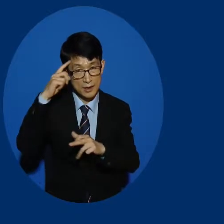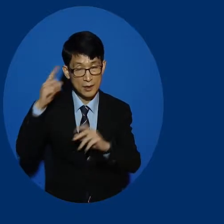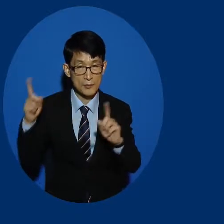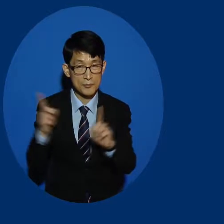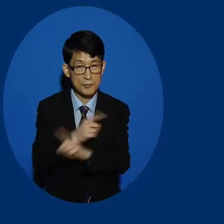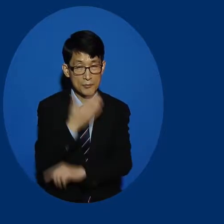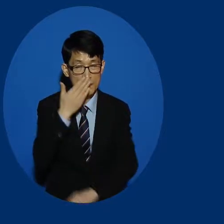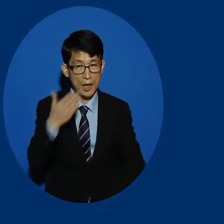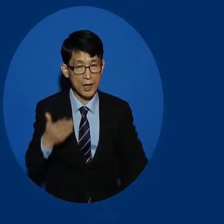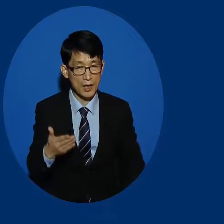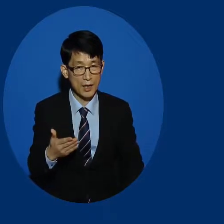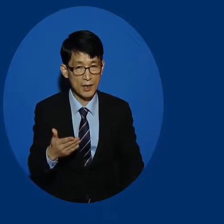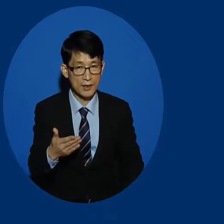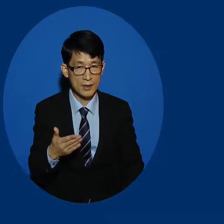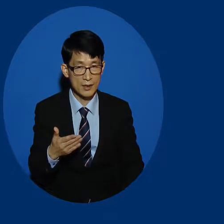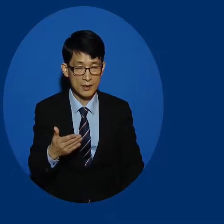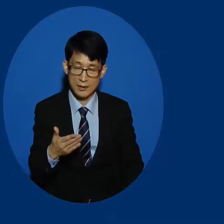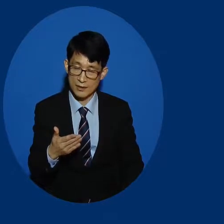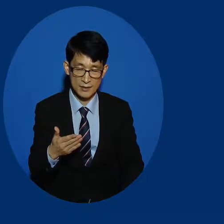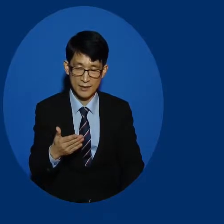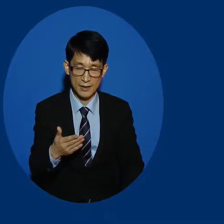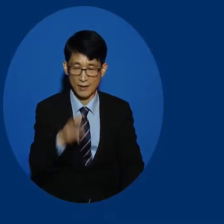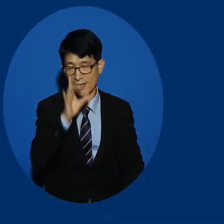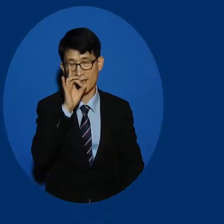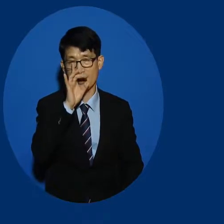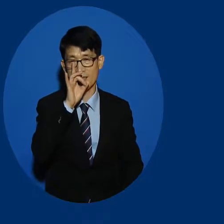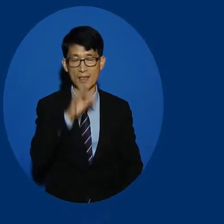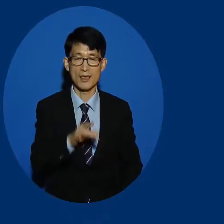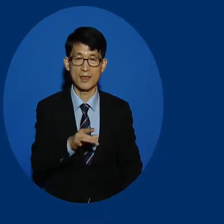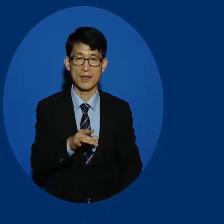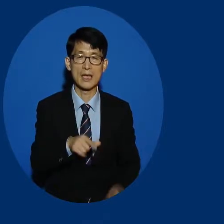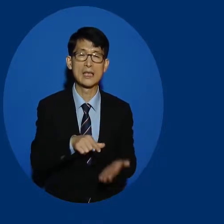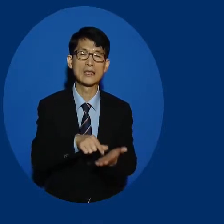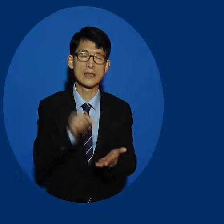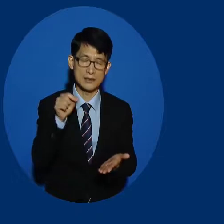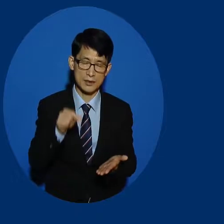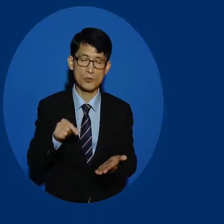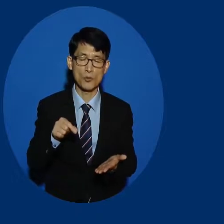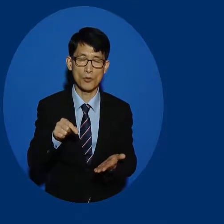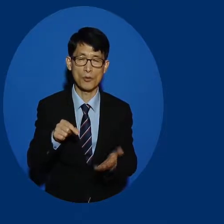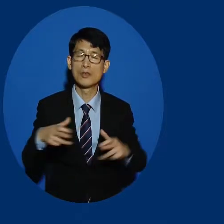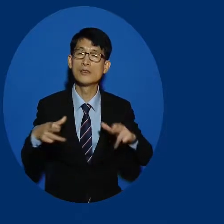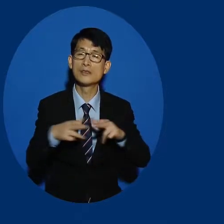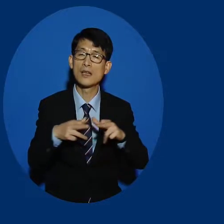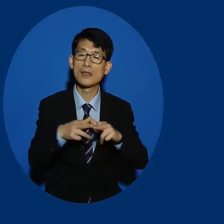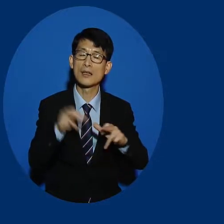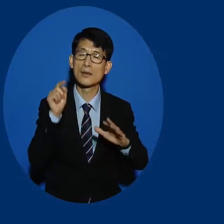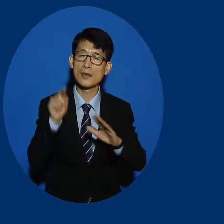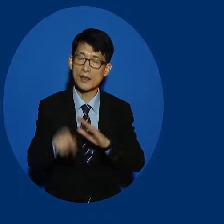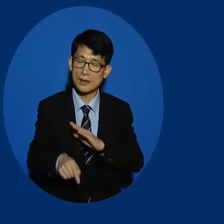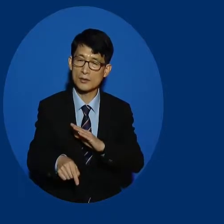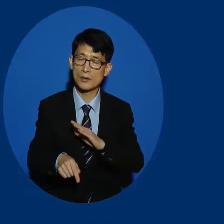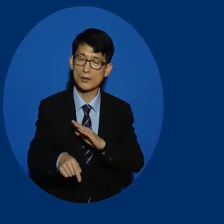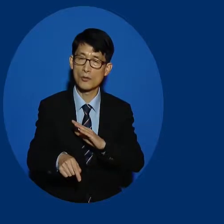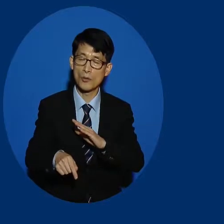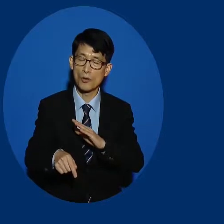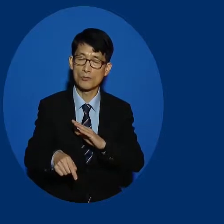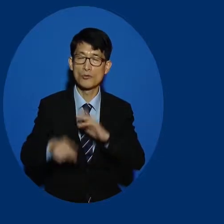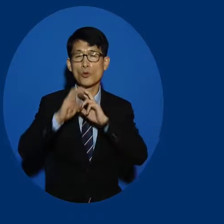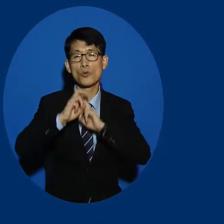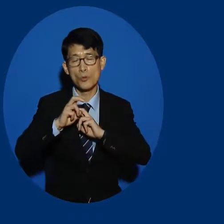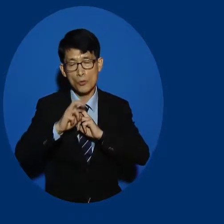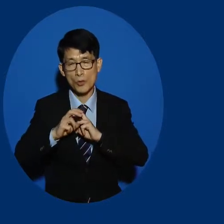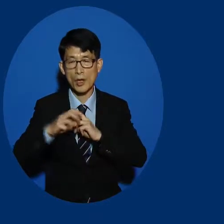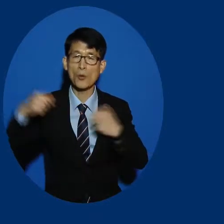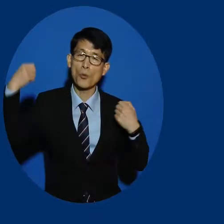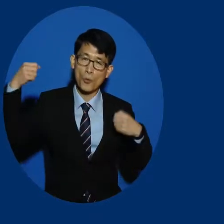지금 하고 있는 많은 장애 인식 개선 사업들이 단순히 장애인들이 찾아가서 공연하거나 뭐 이런